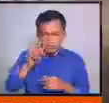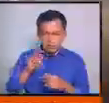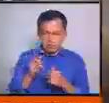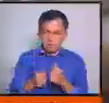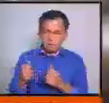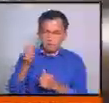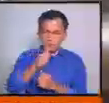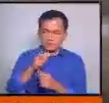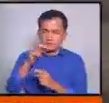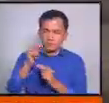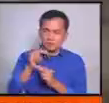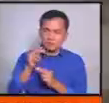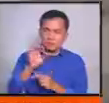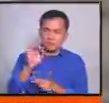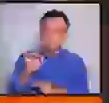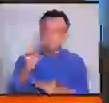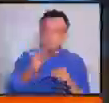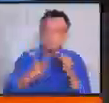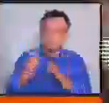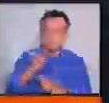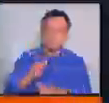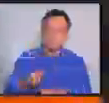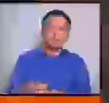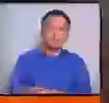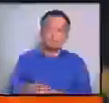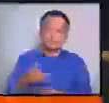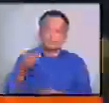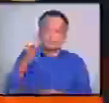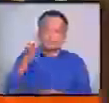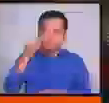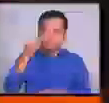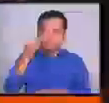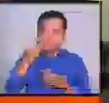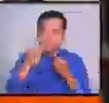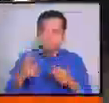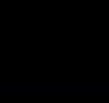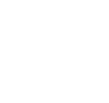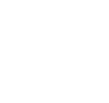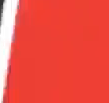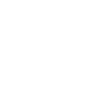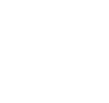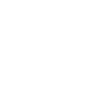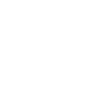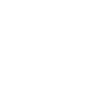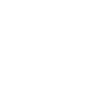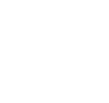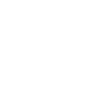chief sa November 8. Umaaksyon, Maricel Halili, News 5.